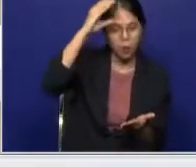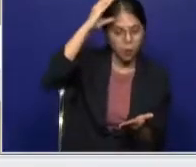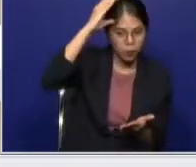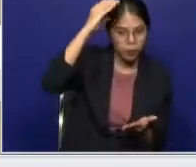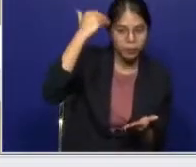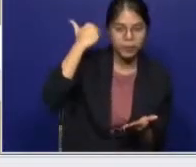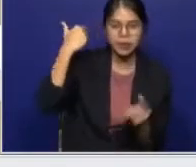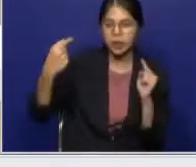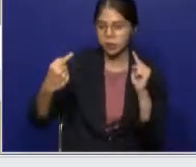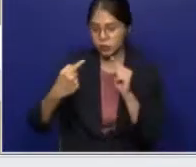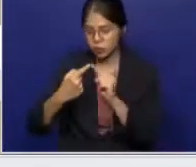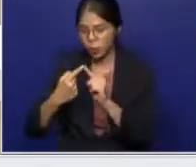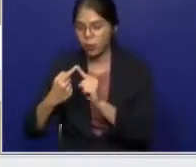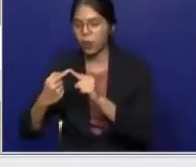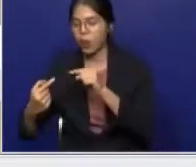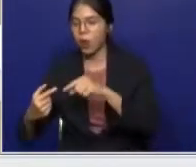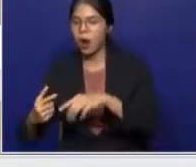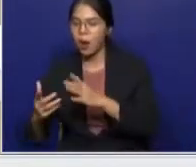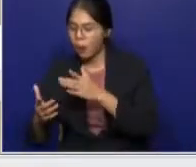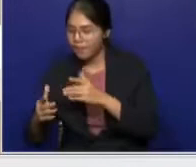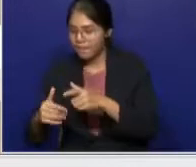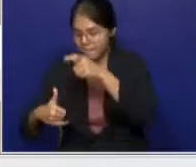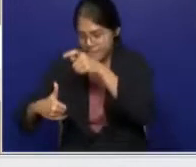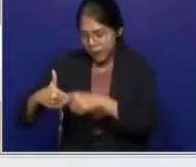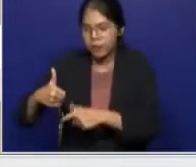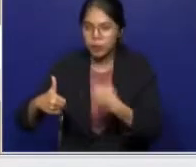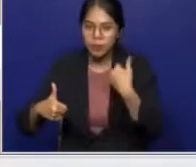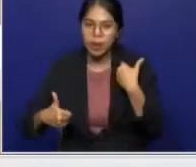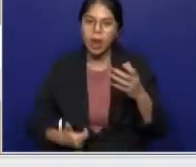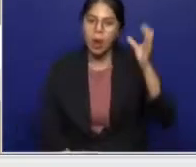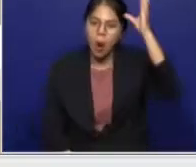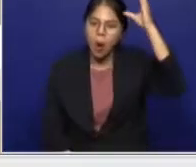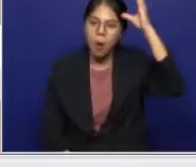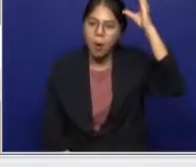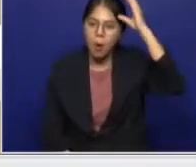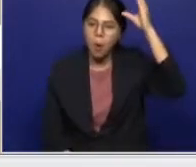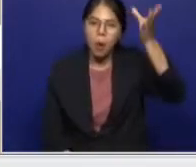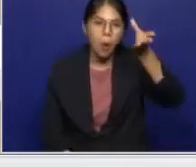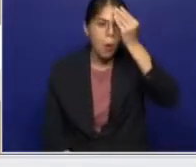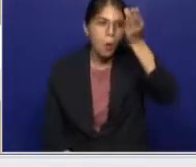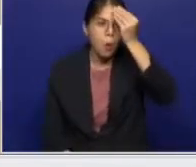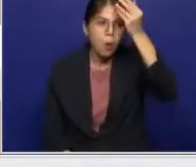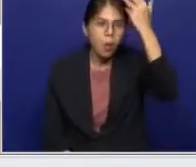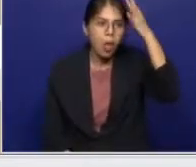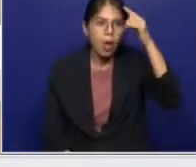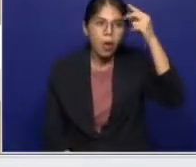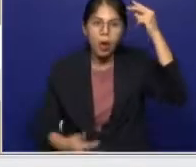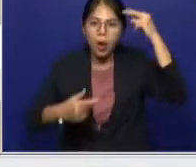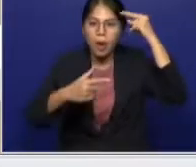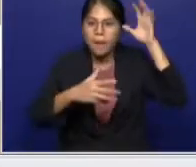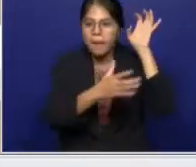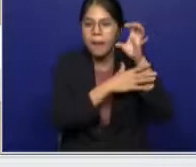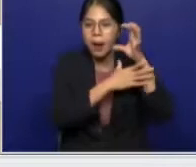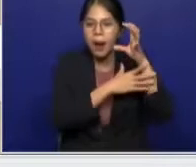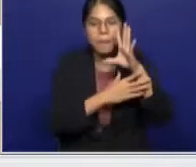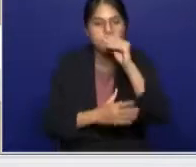างนะครับจะเรียนแต่ความรู้ให้เฟื่อๆไปแต่ไม่สามารถควบคุมกายว